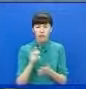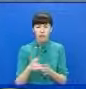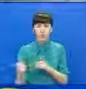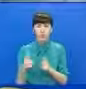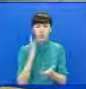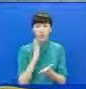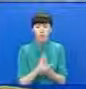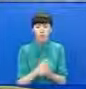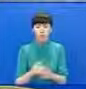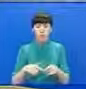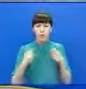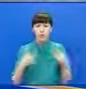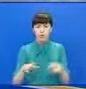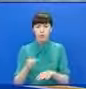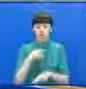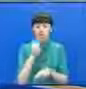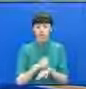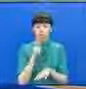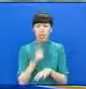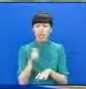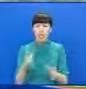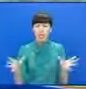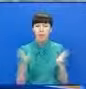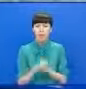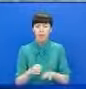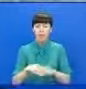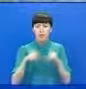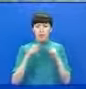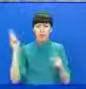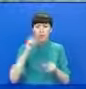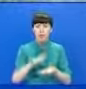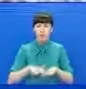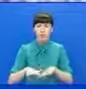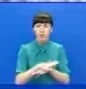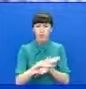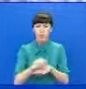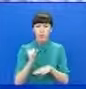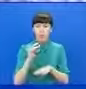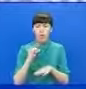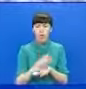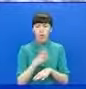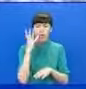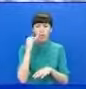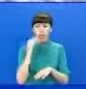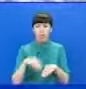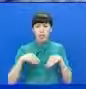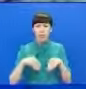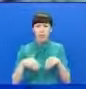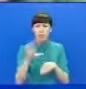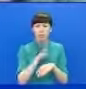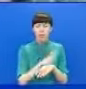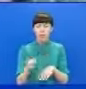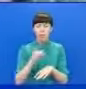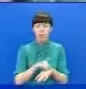міне. Бұдан соң аудан басшысы тұрғындармен бірлесіп мектеп аулаларына алма, шырша, арша ағаштарын отырғызды. Мұндағы мақсат